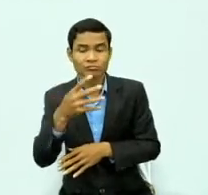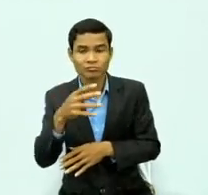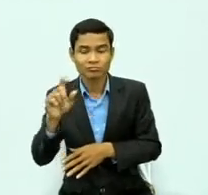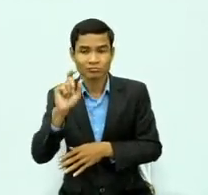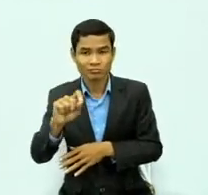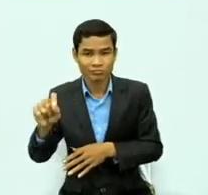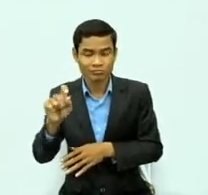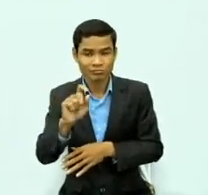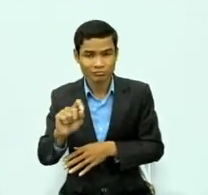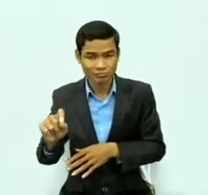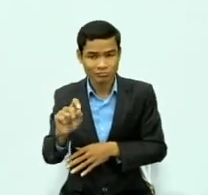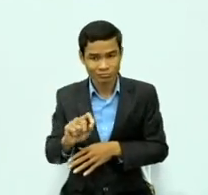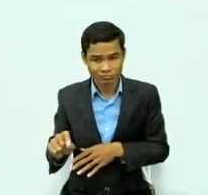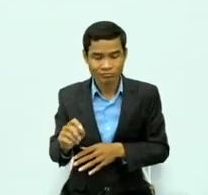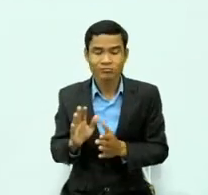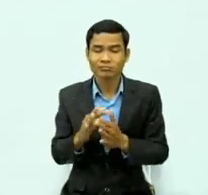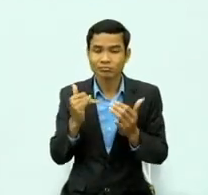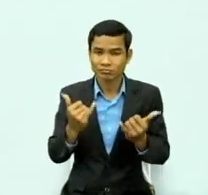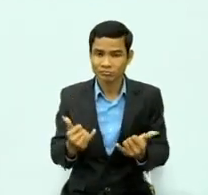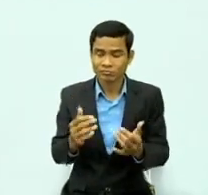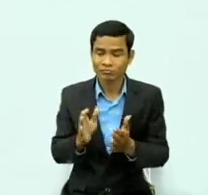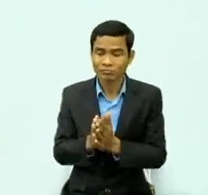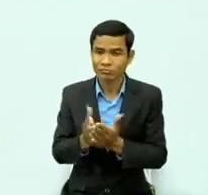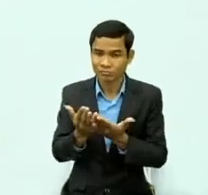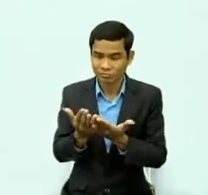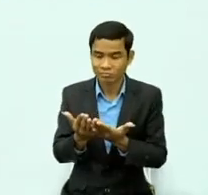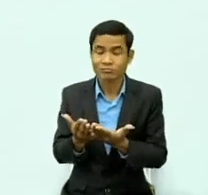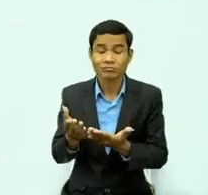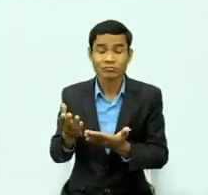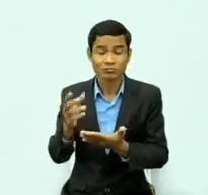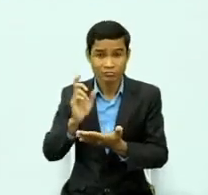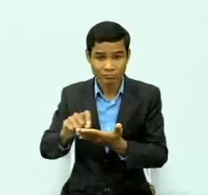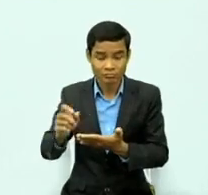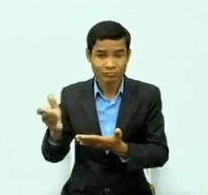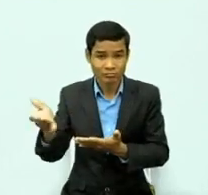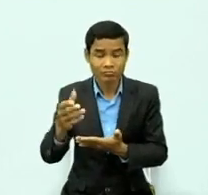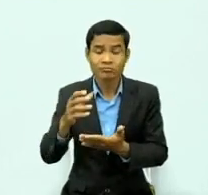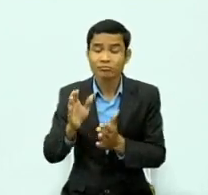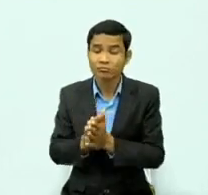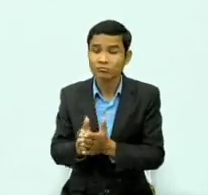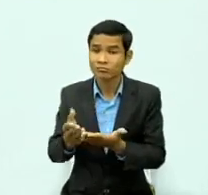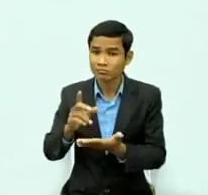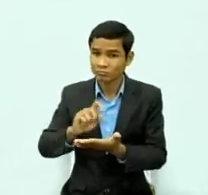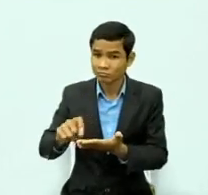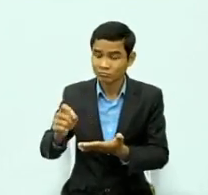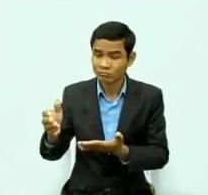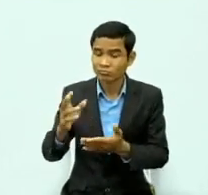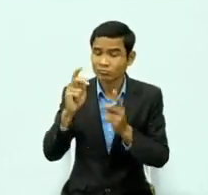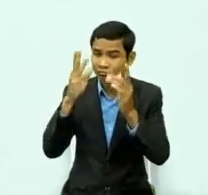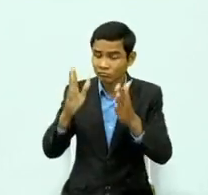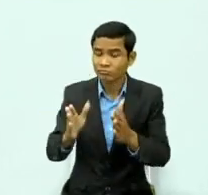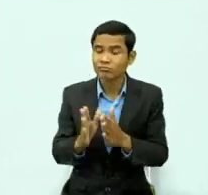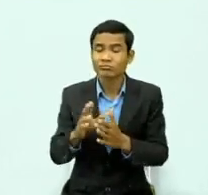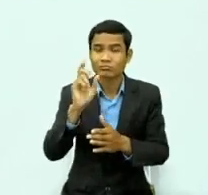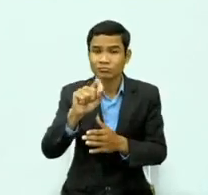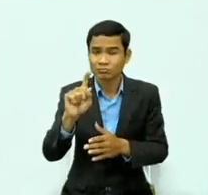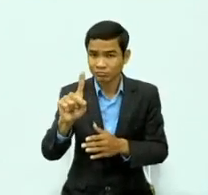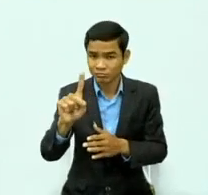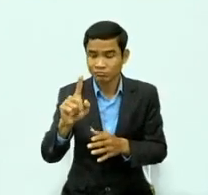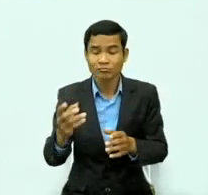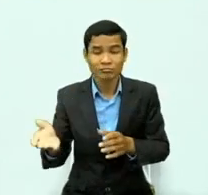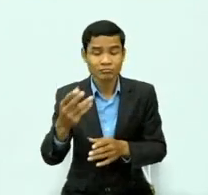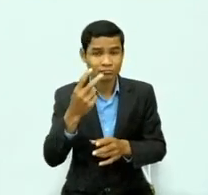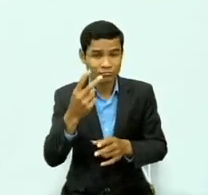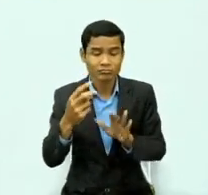ឡូវកូនលើកសិភៅរបស់កូនកូនសរសេរជាគំរូជាមួយអ្នកគ្រូចាអ្នកគ្រូនឹងសរសេរជូនកូនមើលនៅលើក្តារខៀ